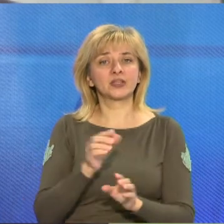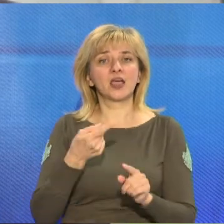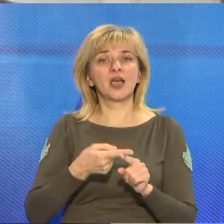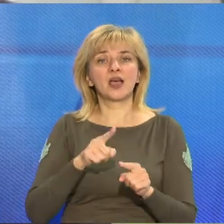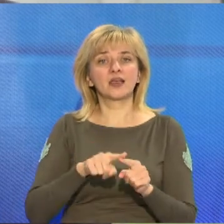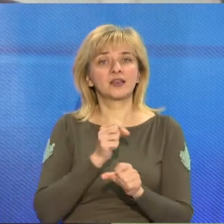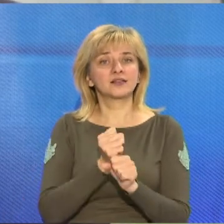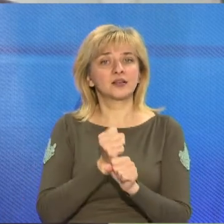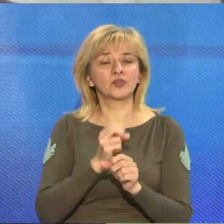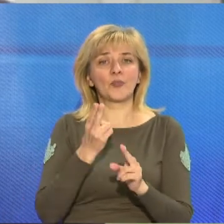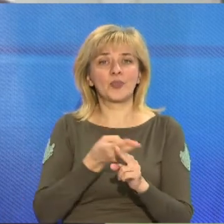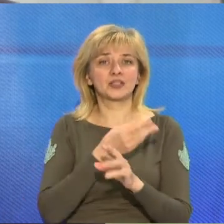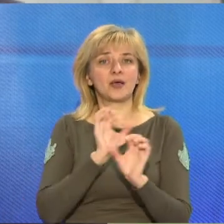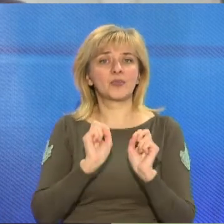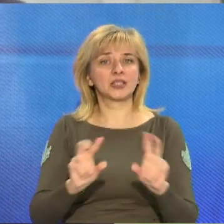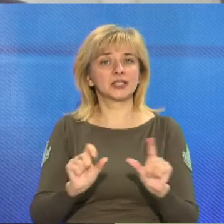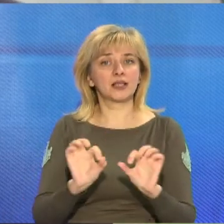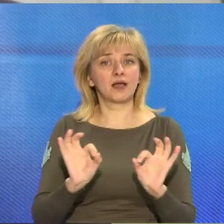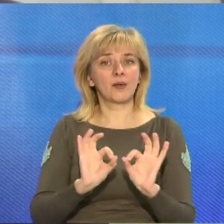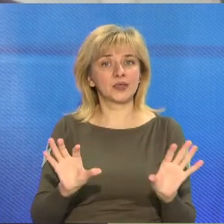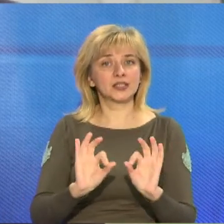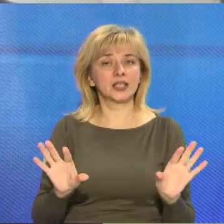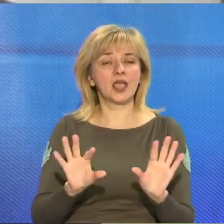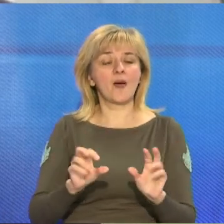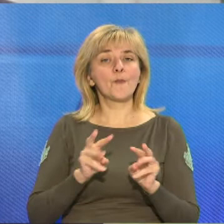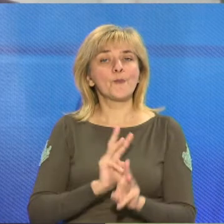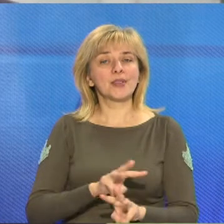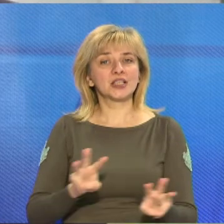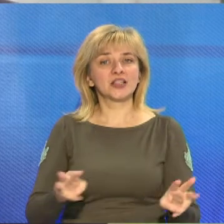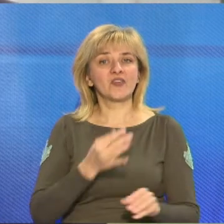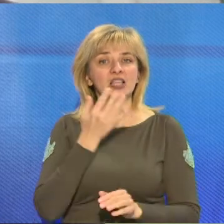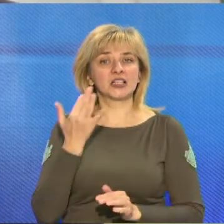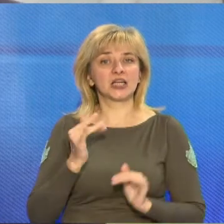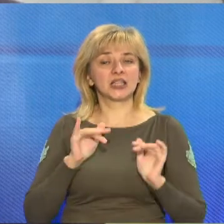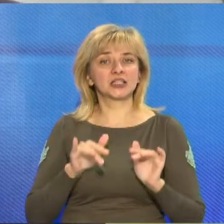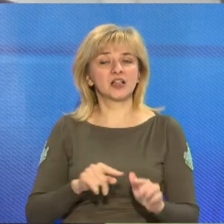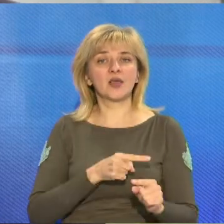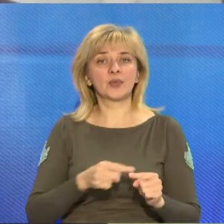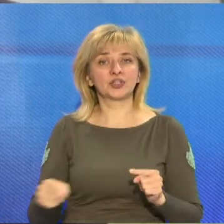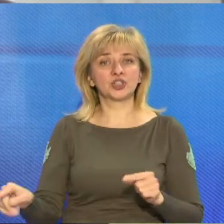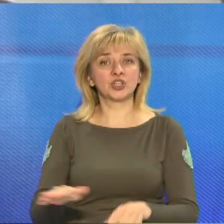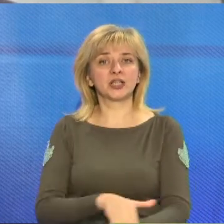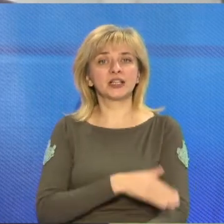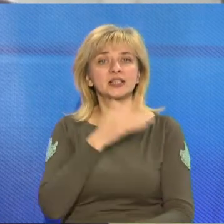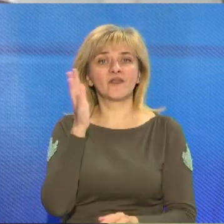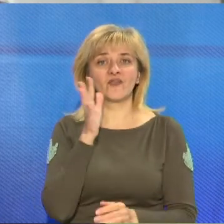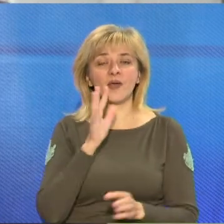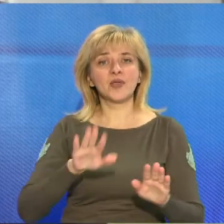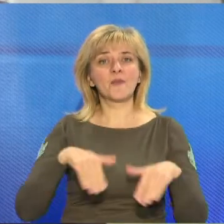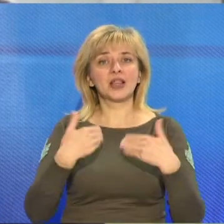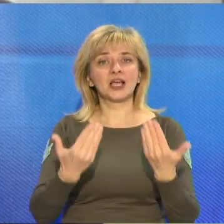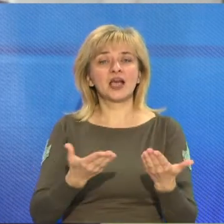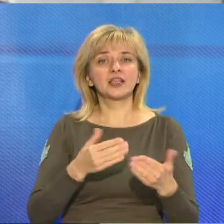без каких-либо объяснений. Министерство иностранных дел уже на протяжении длительного времени предлагает